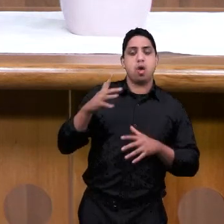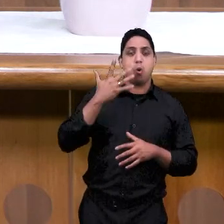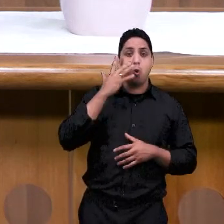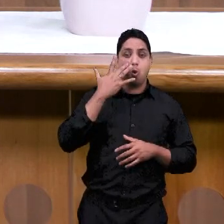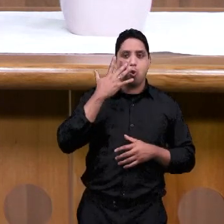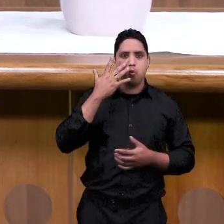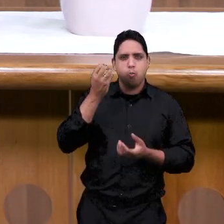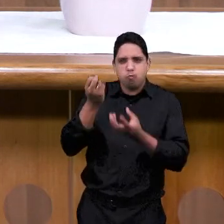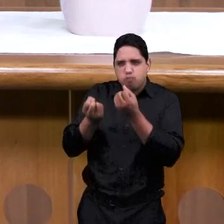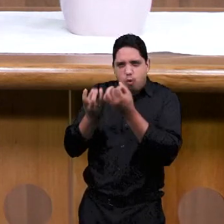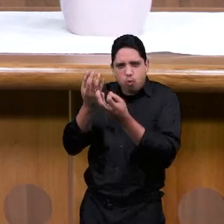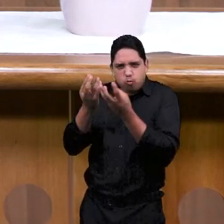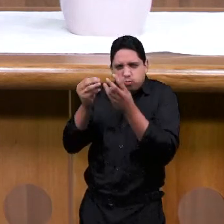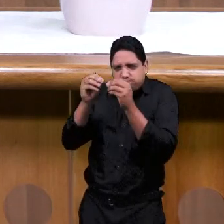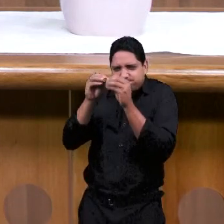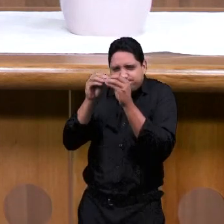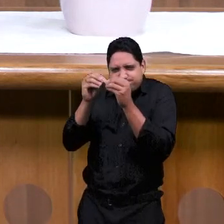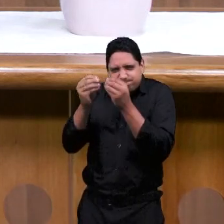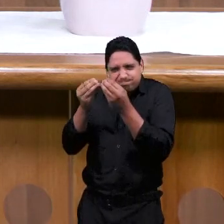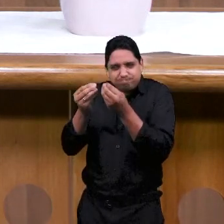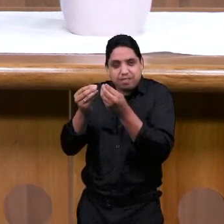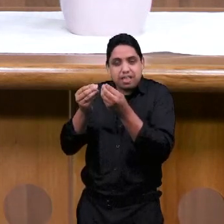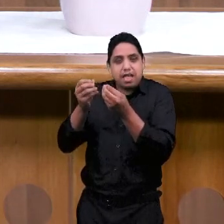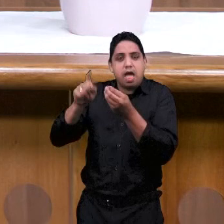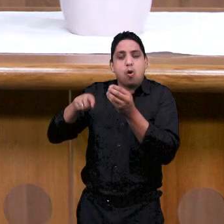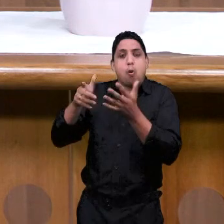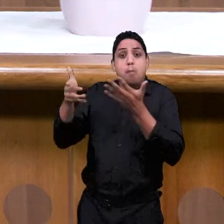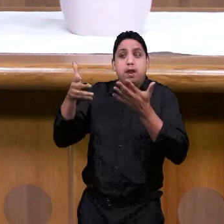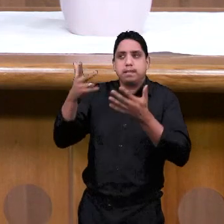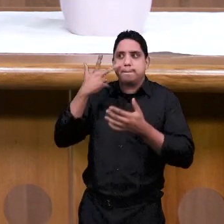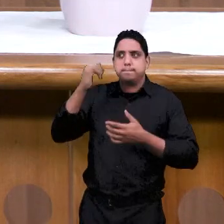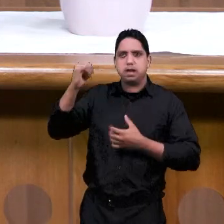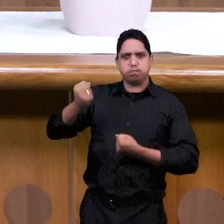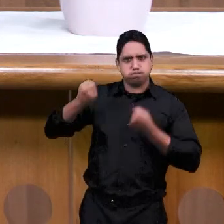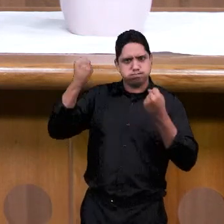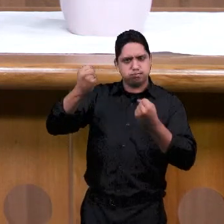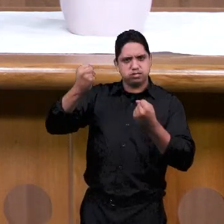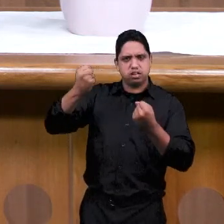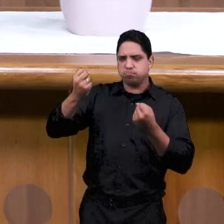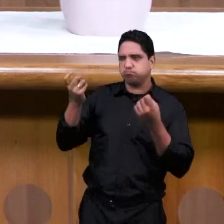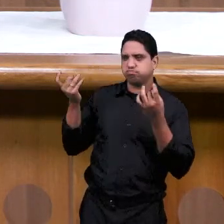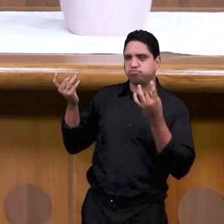ils rejettent le pouvoir du Père. Quand ils dispensent